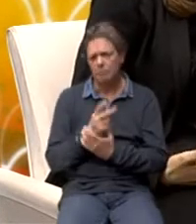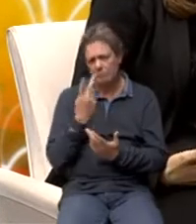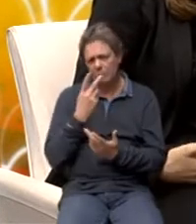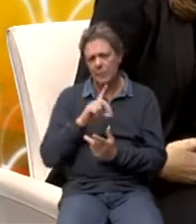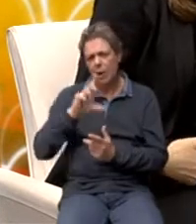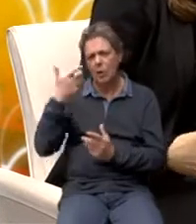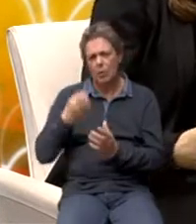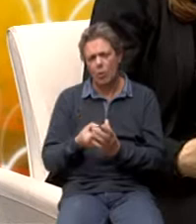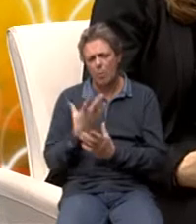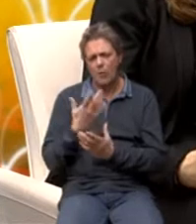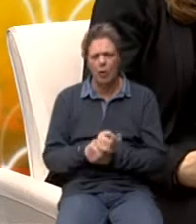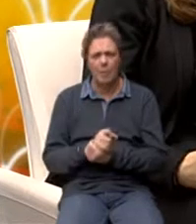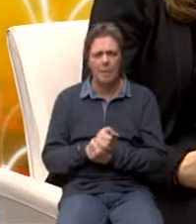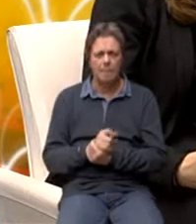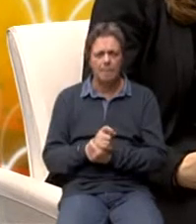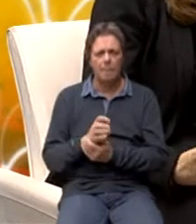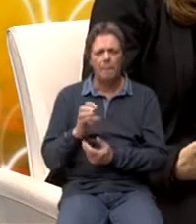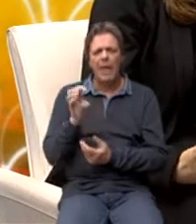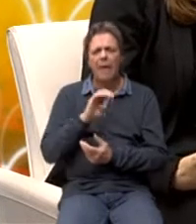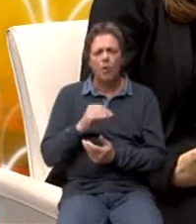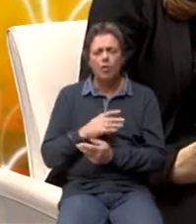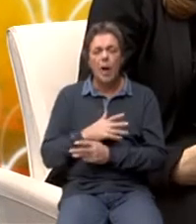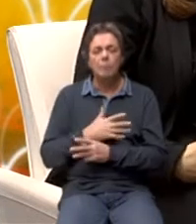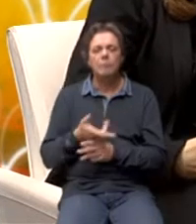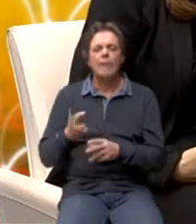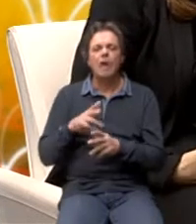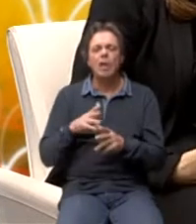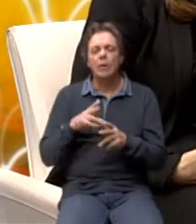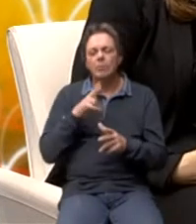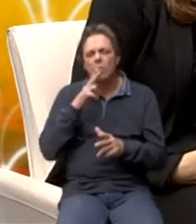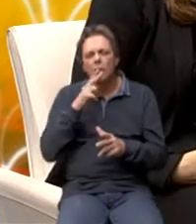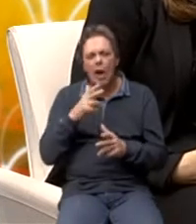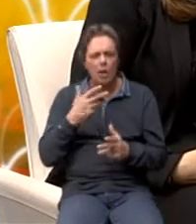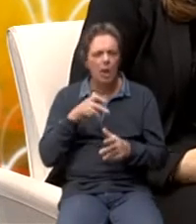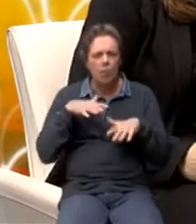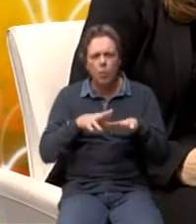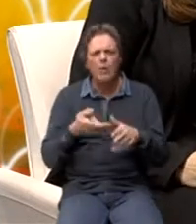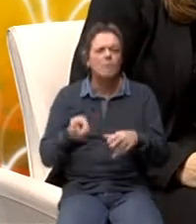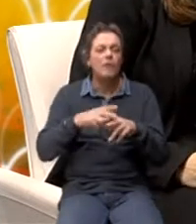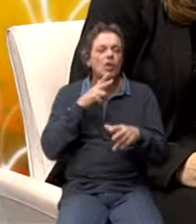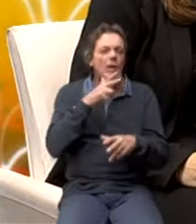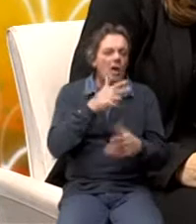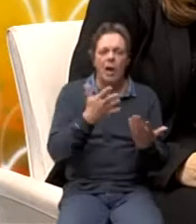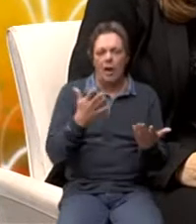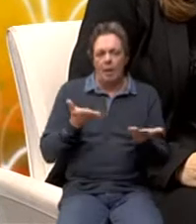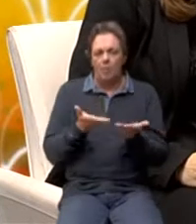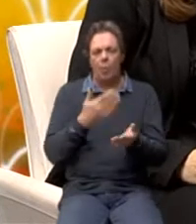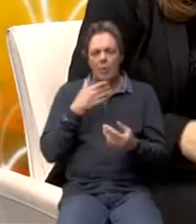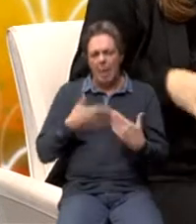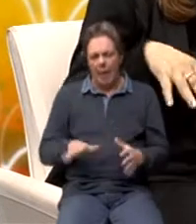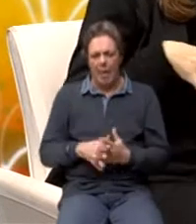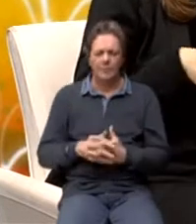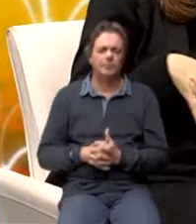proizvodima. Znači, što se tiče Europe, veća je potražnja od ponude, zato ima uvoza. Uvoz znači nije iz drugih država